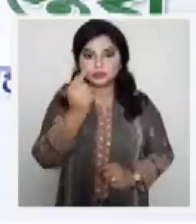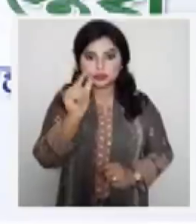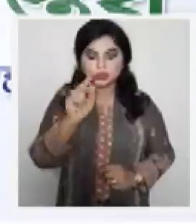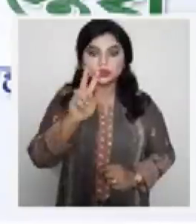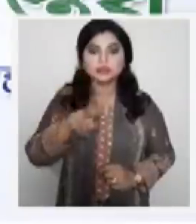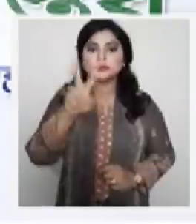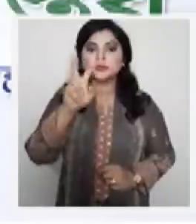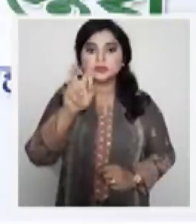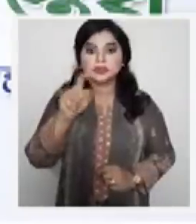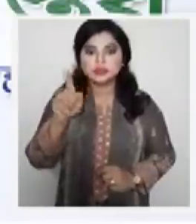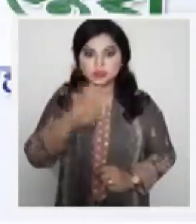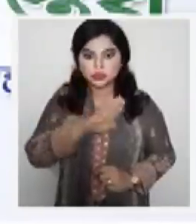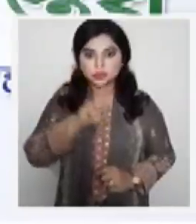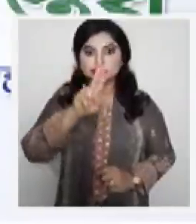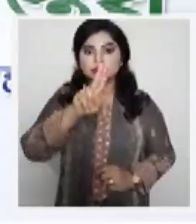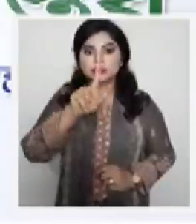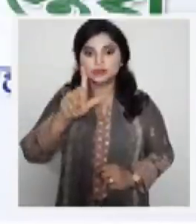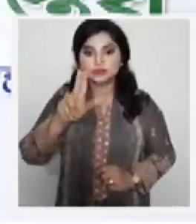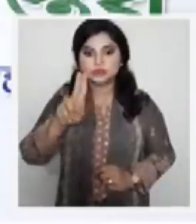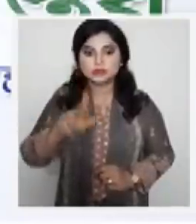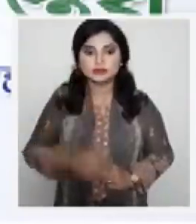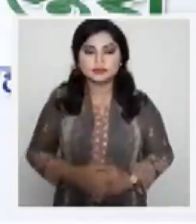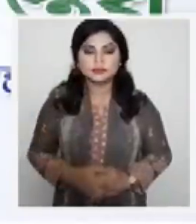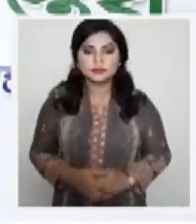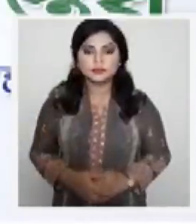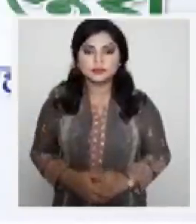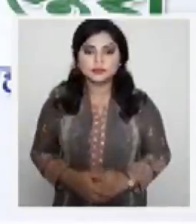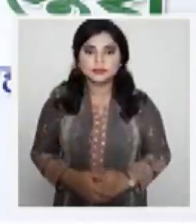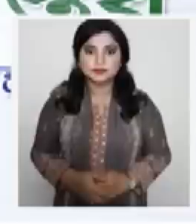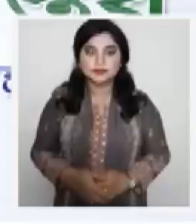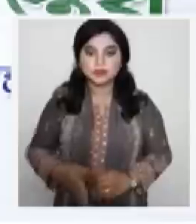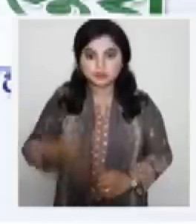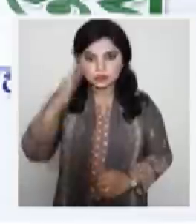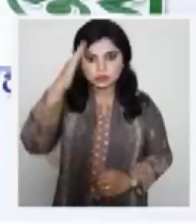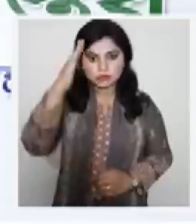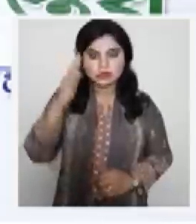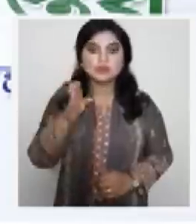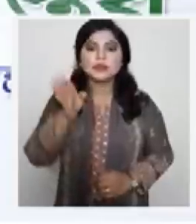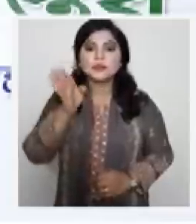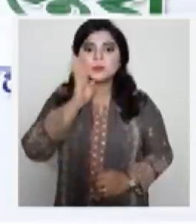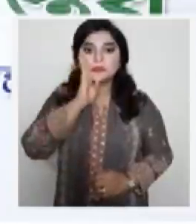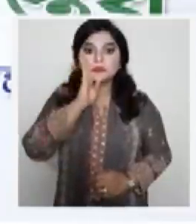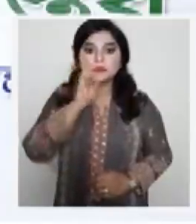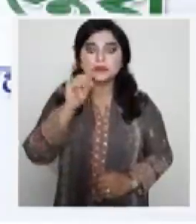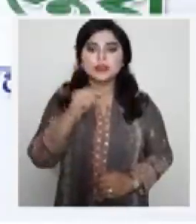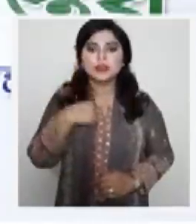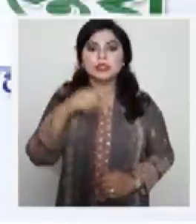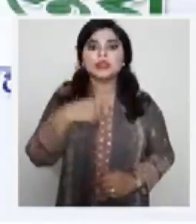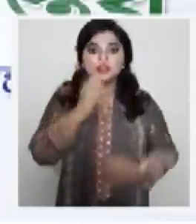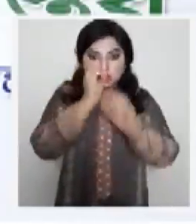স্বাস্থ্য বুলেটিন নিয়ে হাজির হয়েছি। আজ 16 জুন 2020, দুই আষাঢ়, 1427।